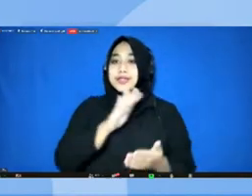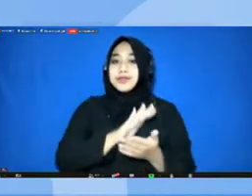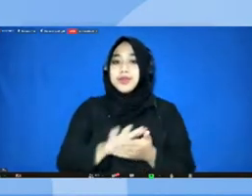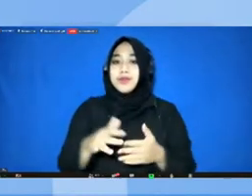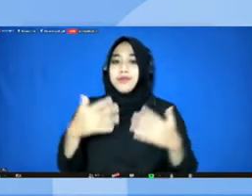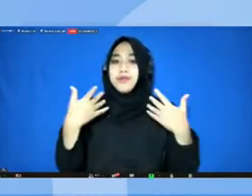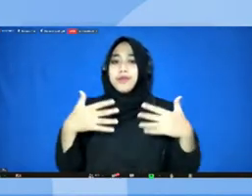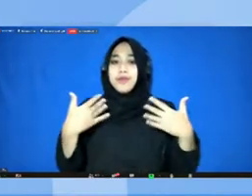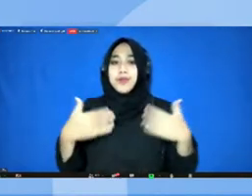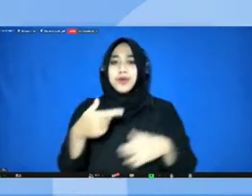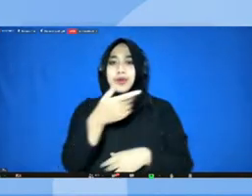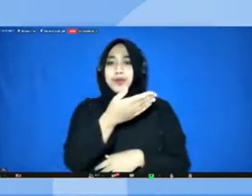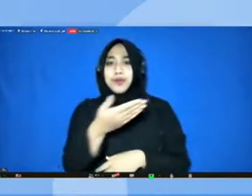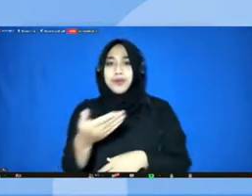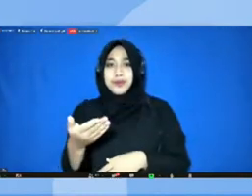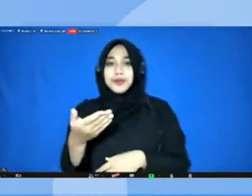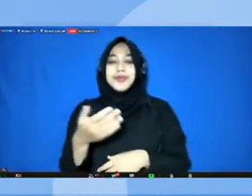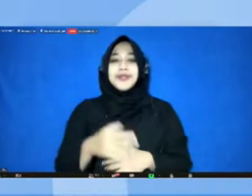400 lebih ini.